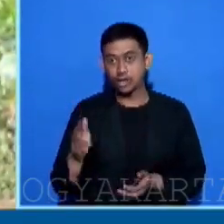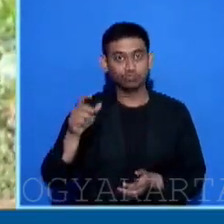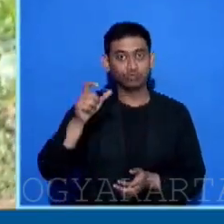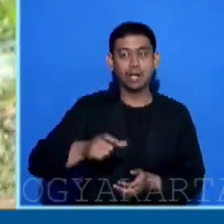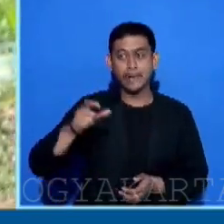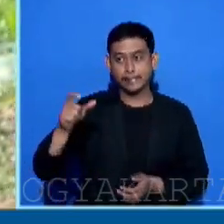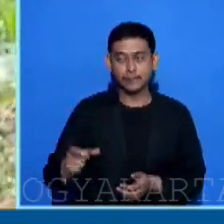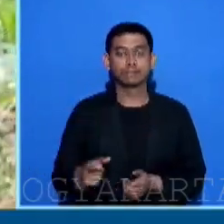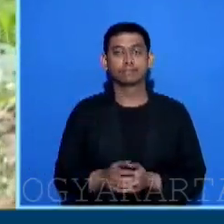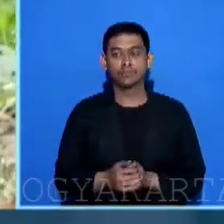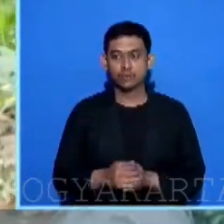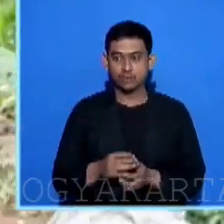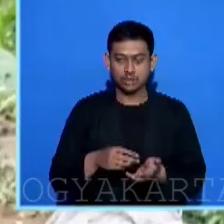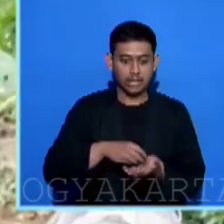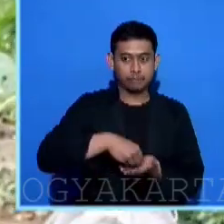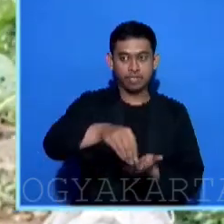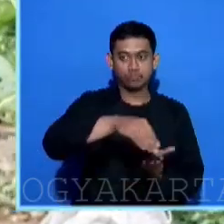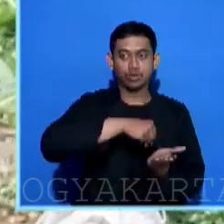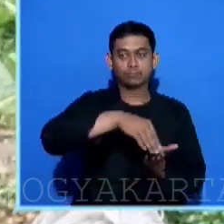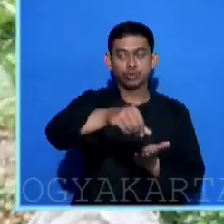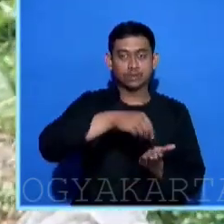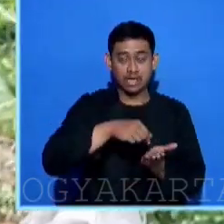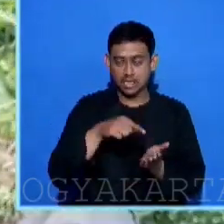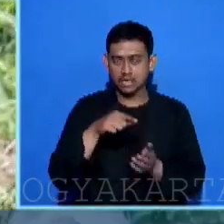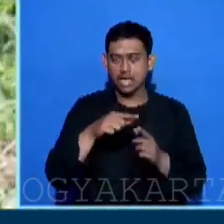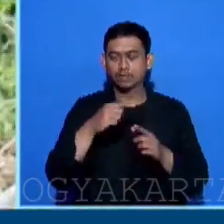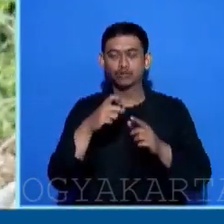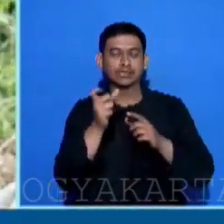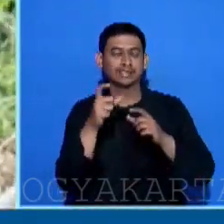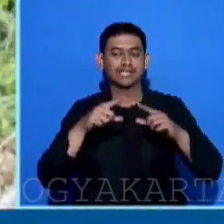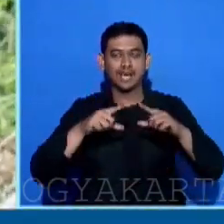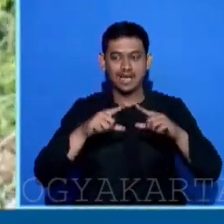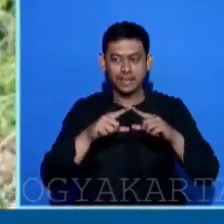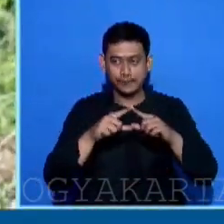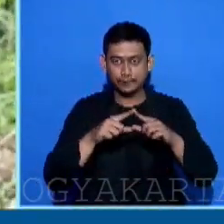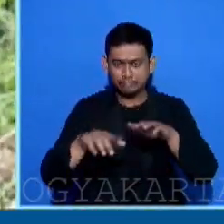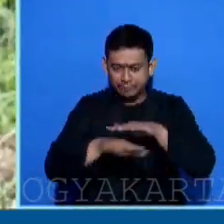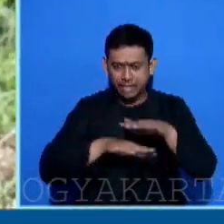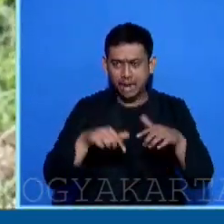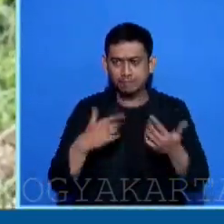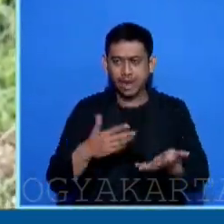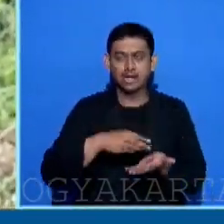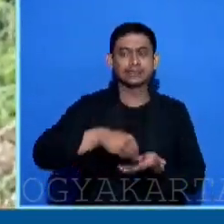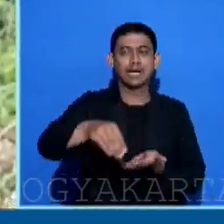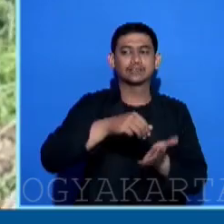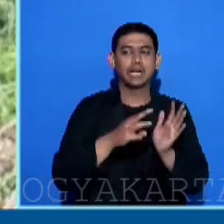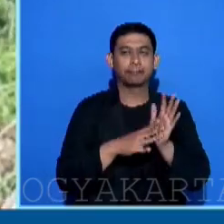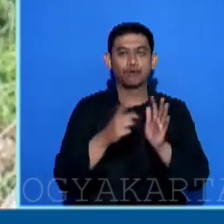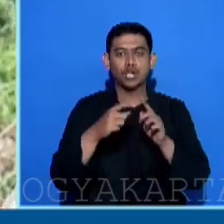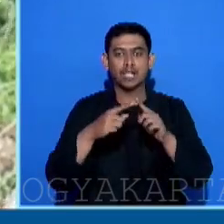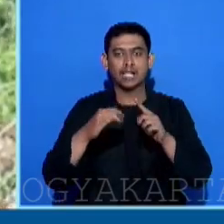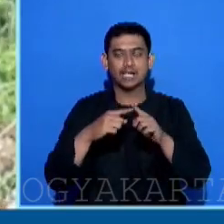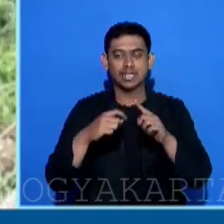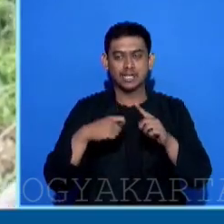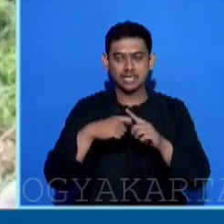biasaoten nggon Z niku moten Sae Ning nek kulo pupuke mutiara 1616 kalih Kujang